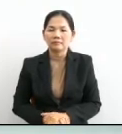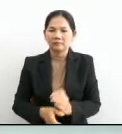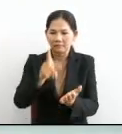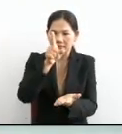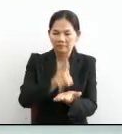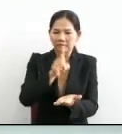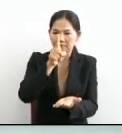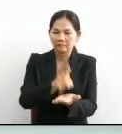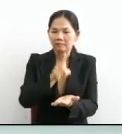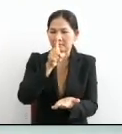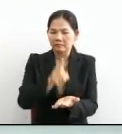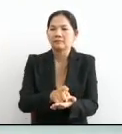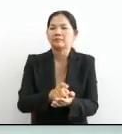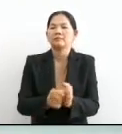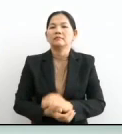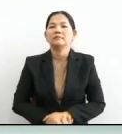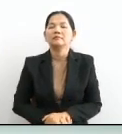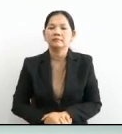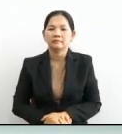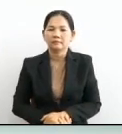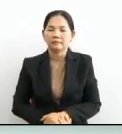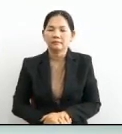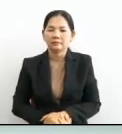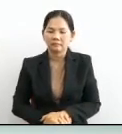miễn xà rạ xóm khăn